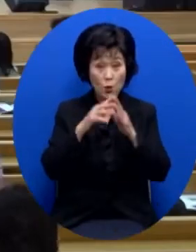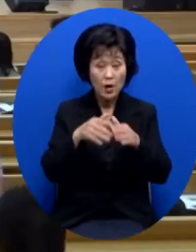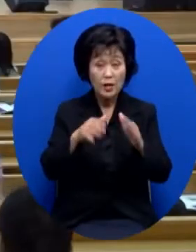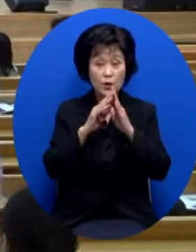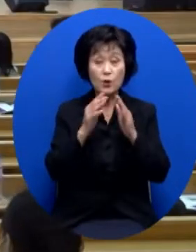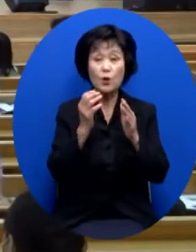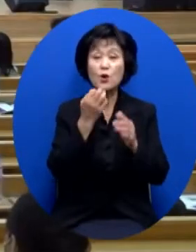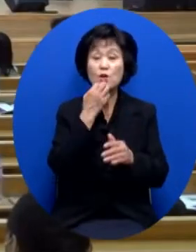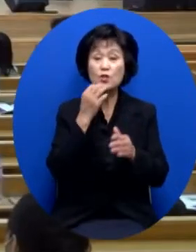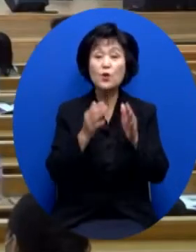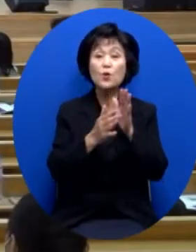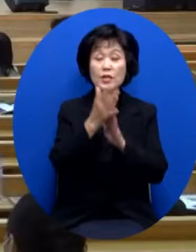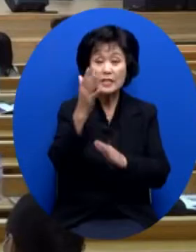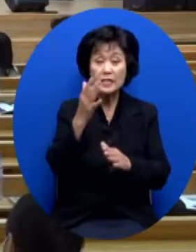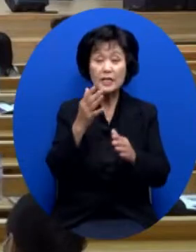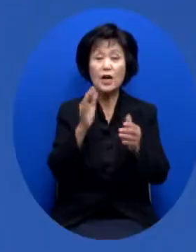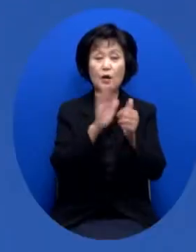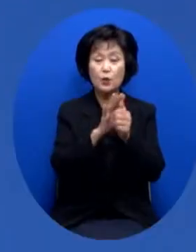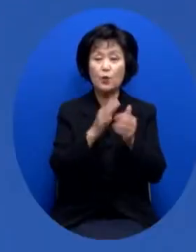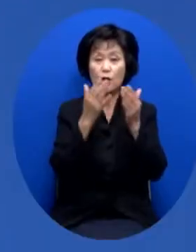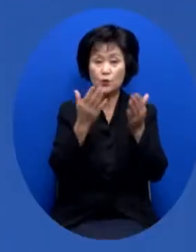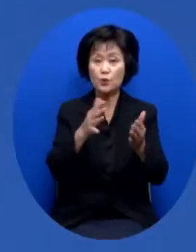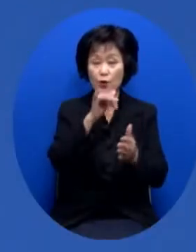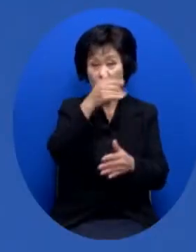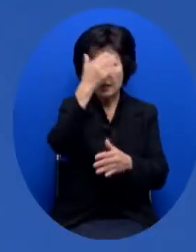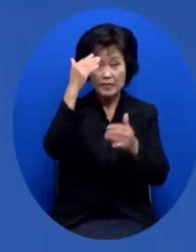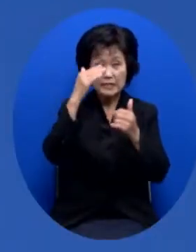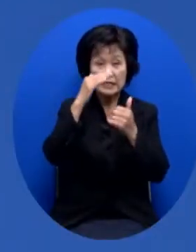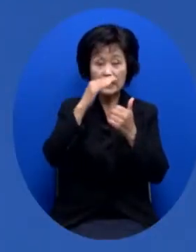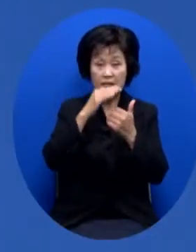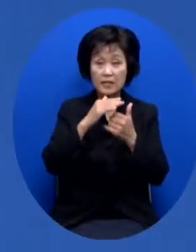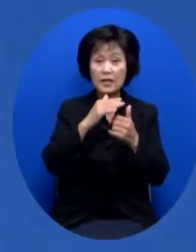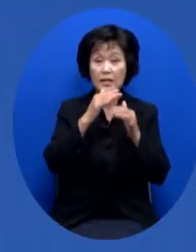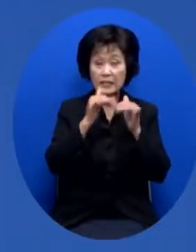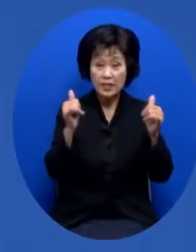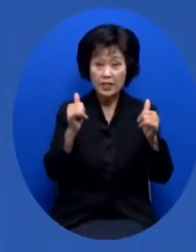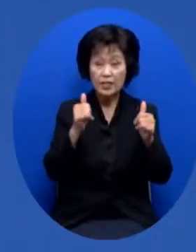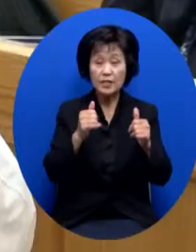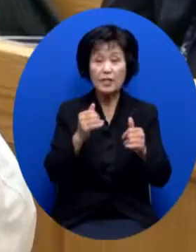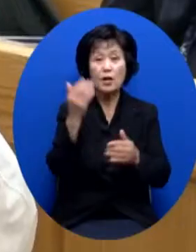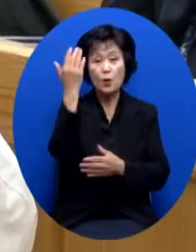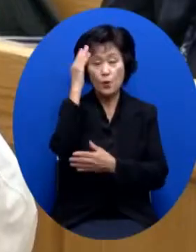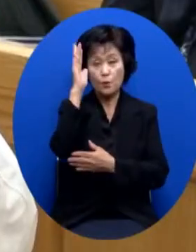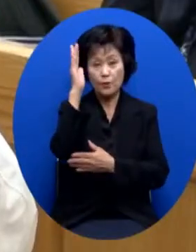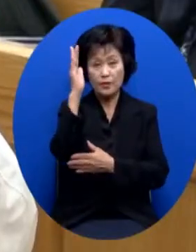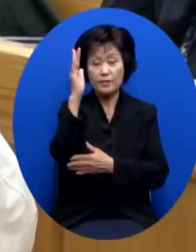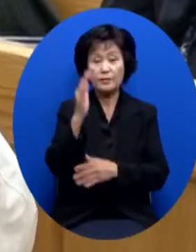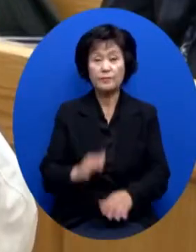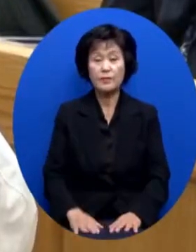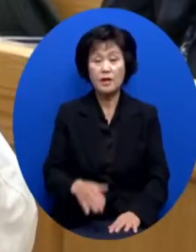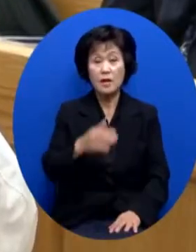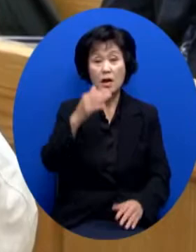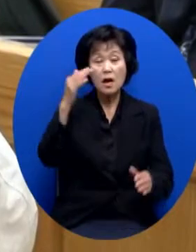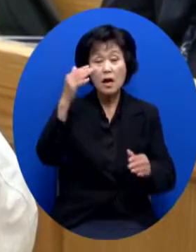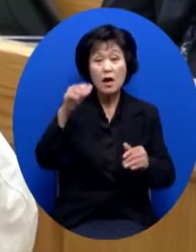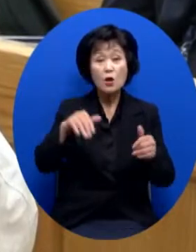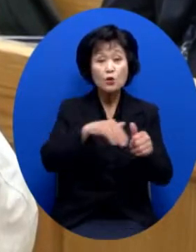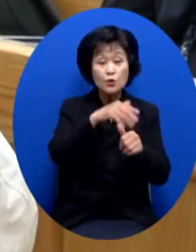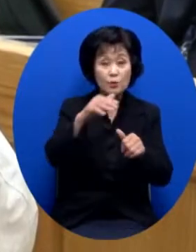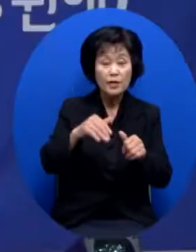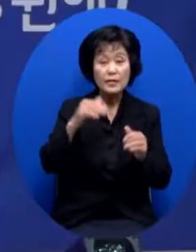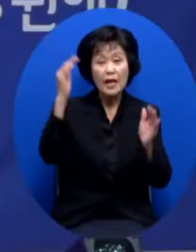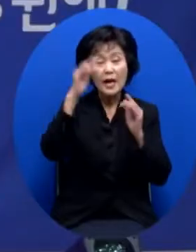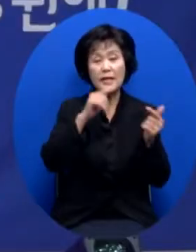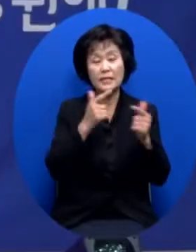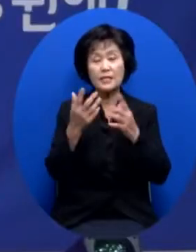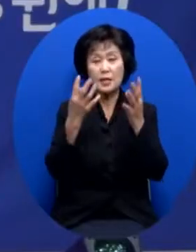청년 비전 컨퍼런스 현장입니다. 성일교회 이영배 목사는 교회 주변에 대학교와 청년들이 많이 생활하고 있다며